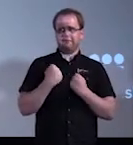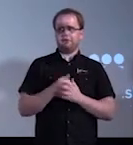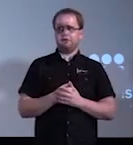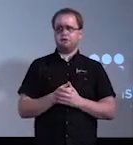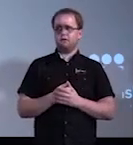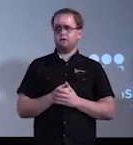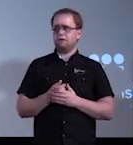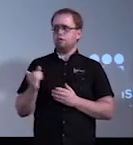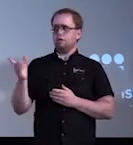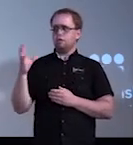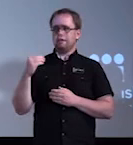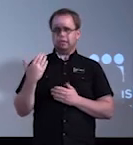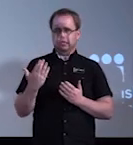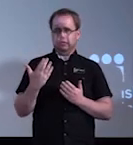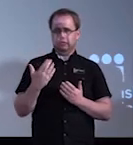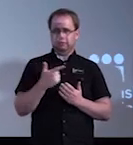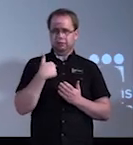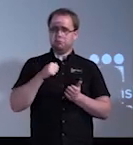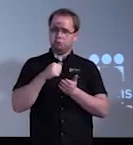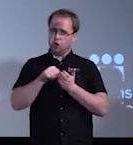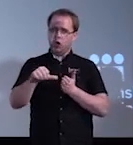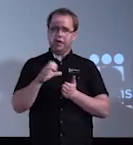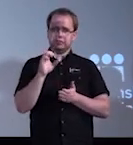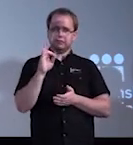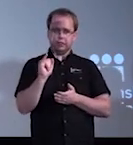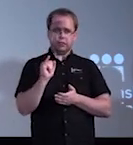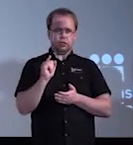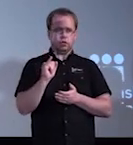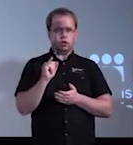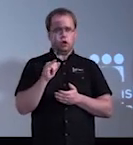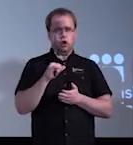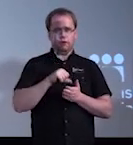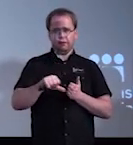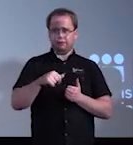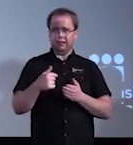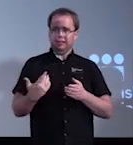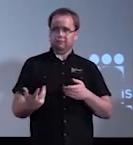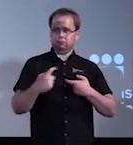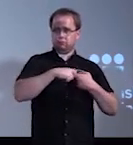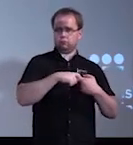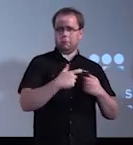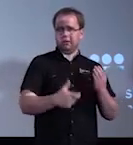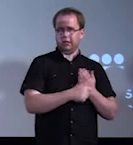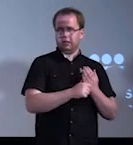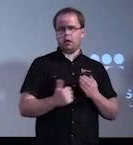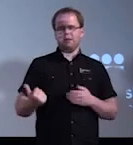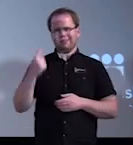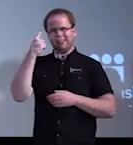Jo, det är kopplat just, det betalar vi SFI-avgift som är kopplat till biljettförsäljningen. Men jag tänkte på